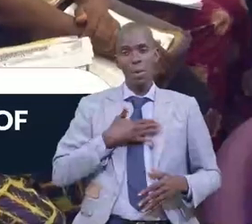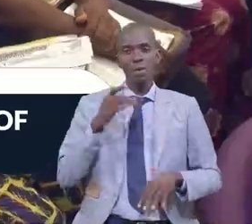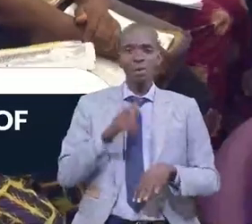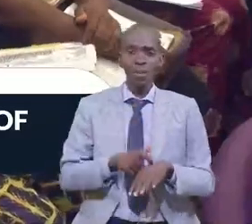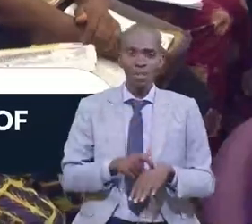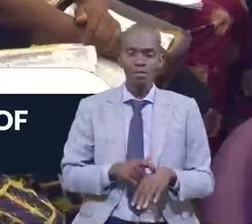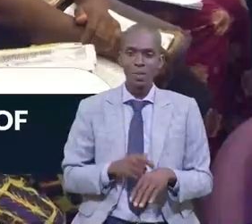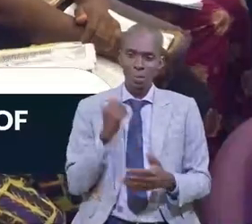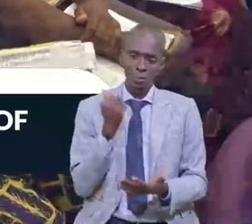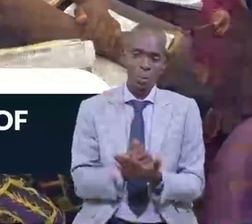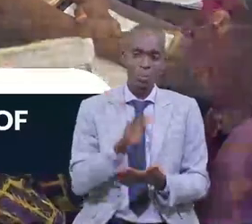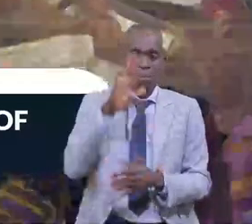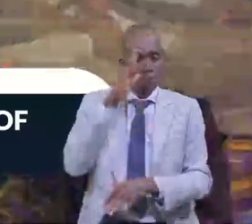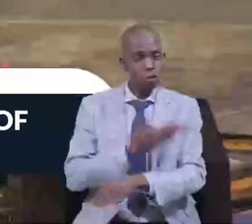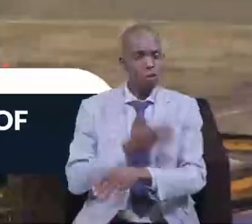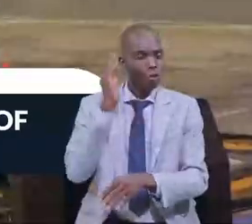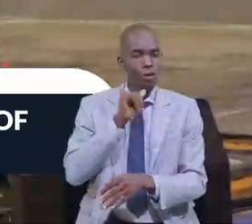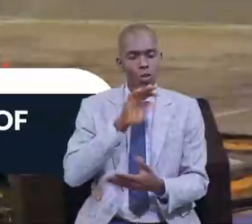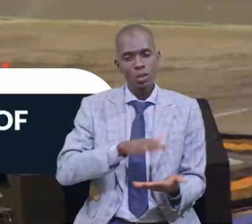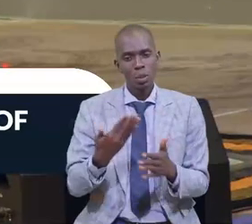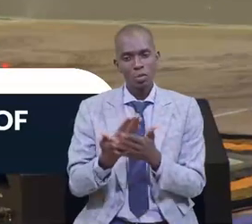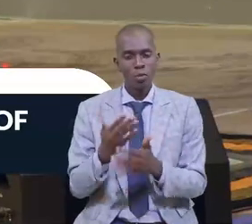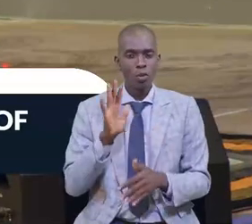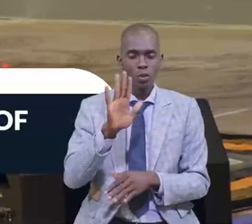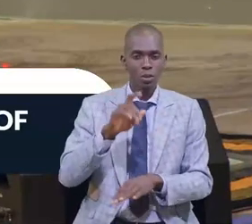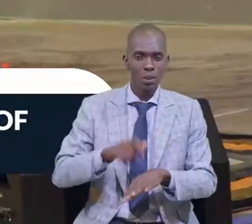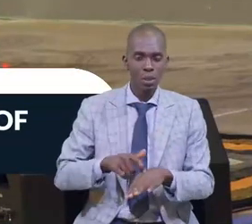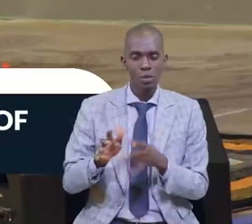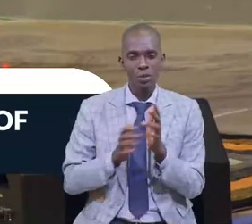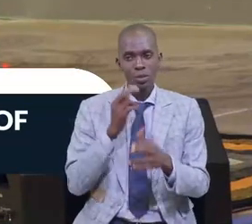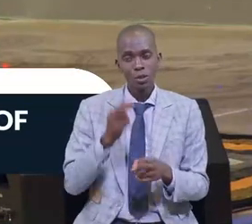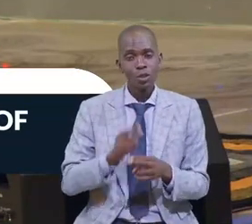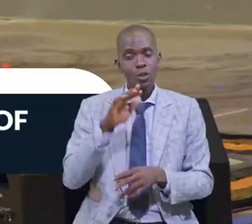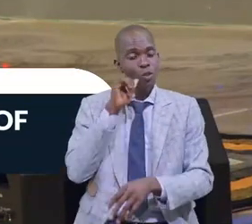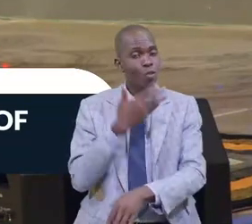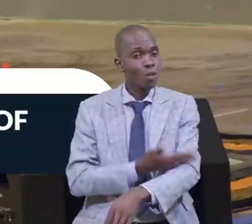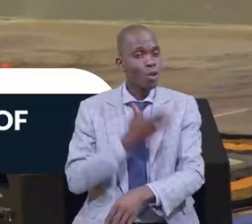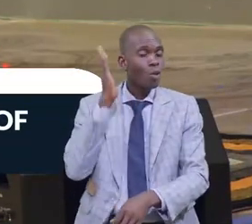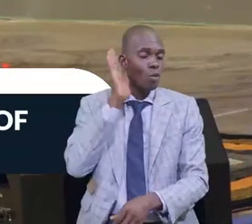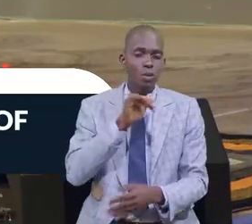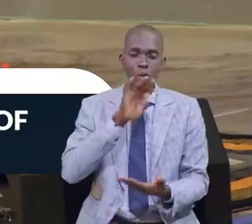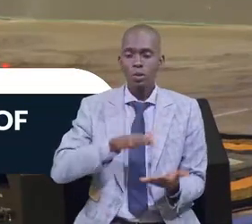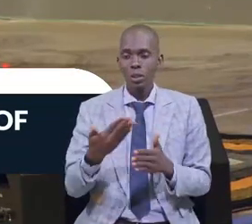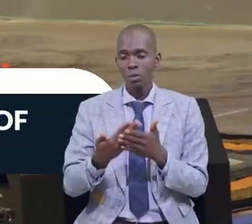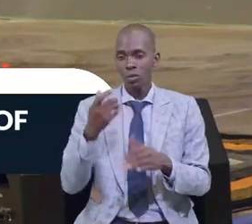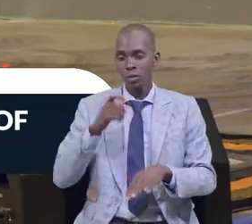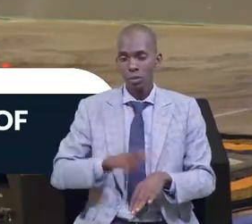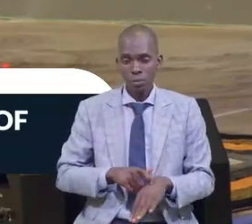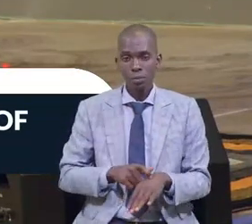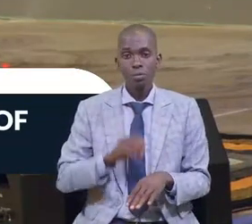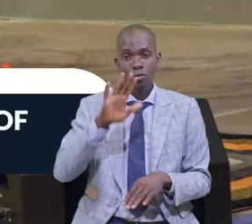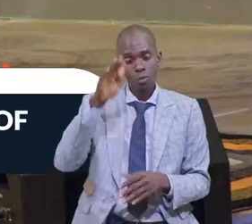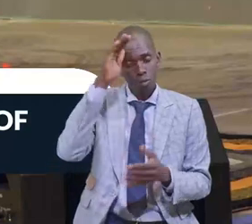temps. Votre fils ne mourra pas avant son temps. Votre fille ne mourra pas avant son temps. Votre femme, votre mari,